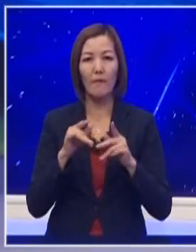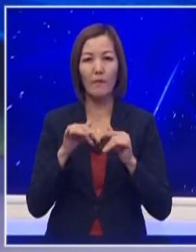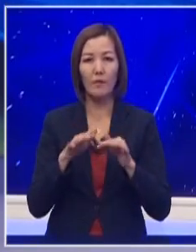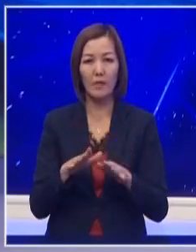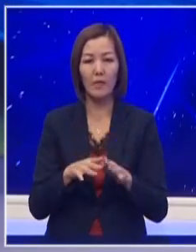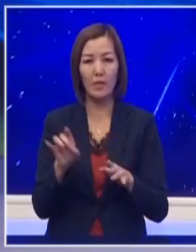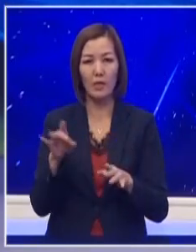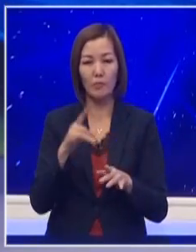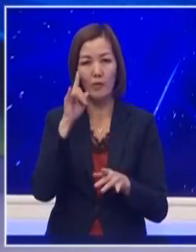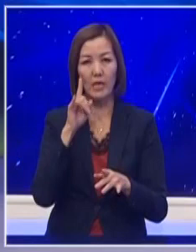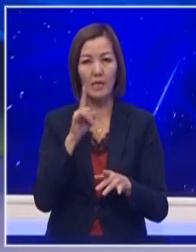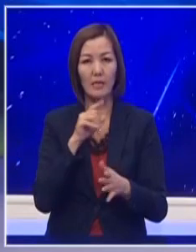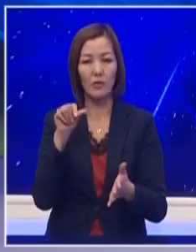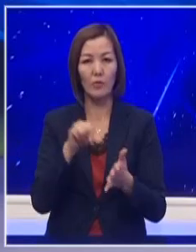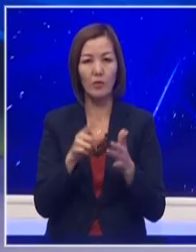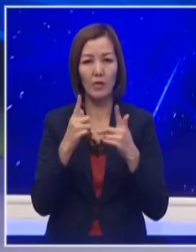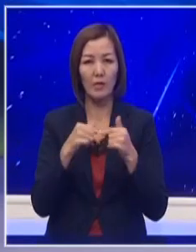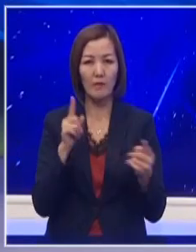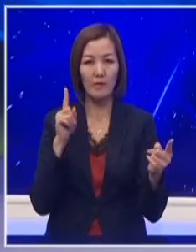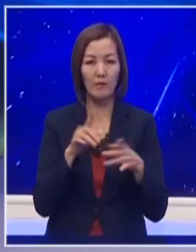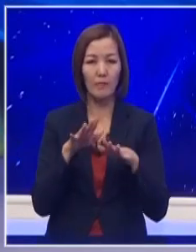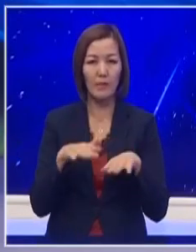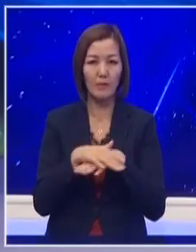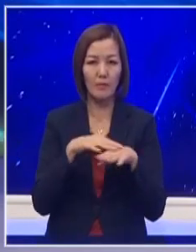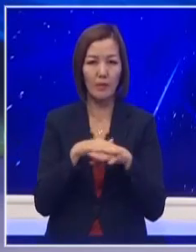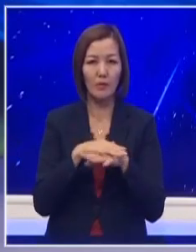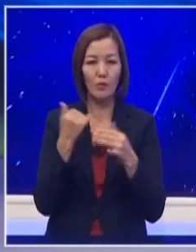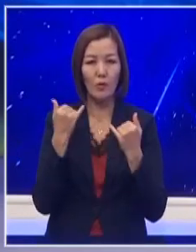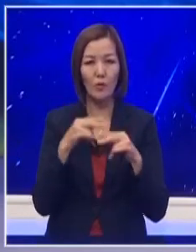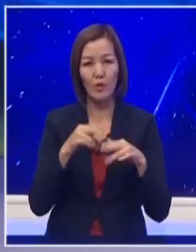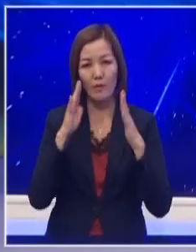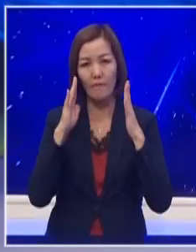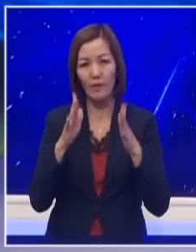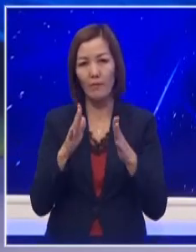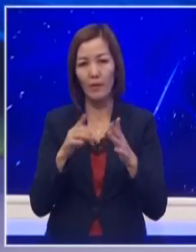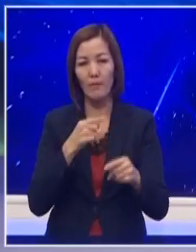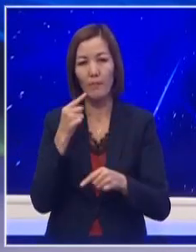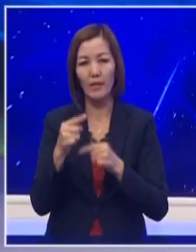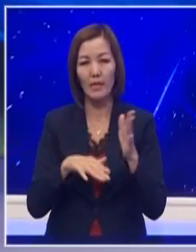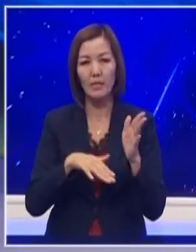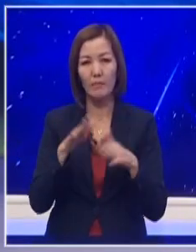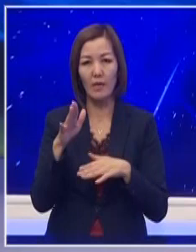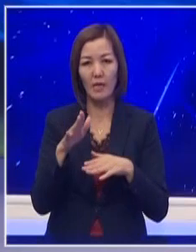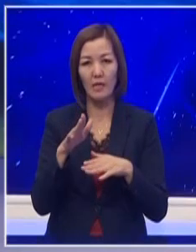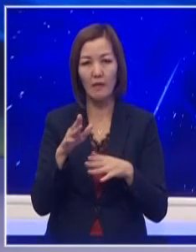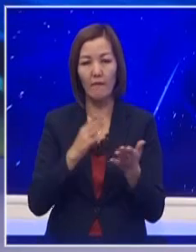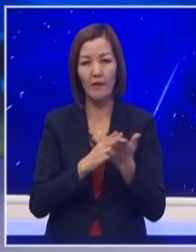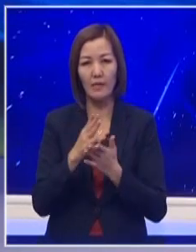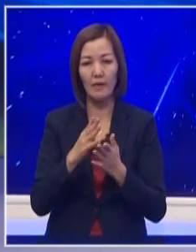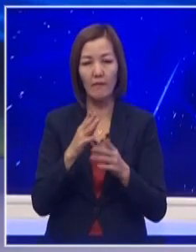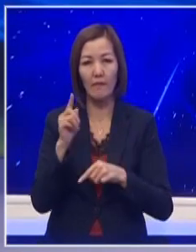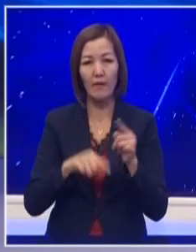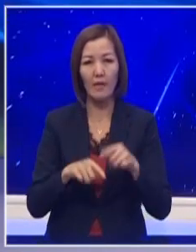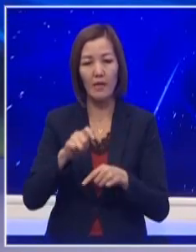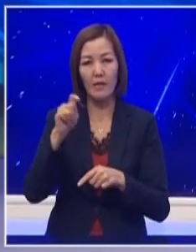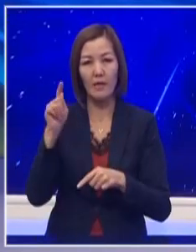Казахстан ее участники организовали ряд встреч с местным населением уделив особое внимание подрастающему поколению и ветеранам